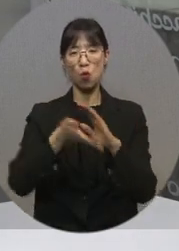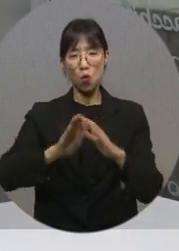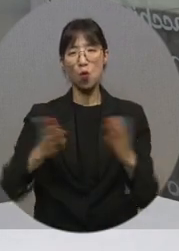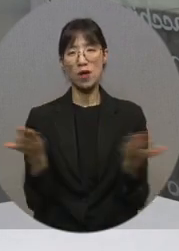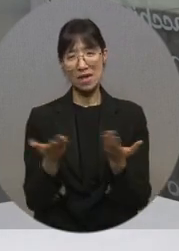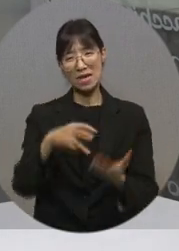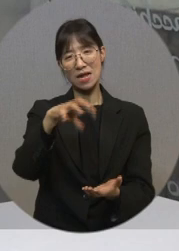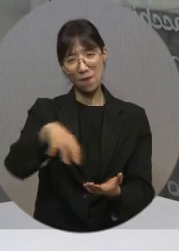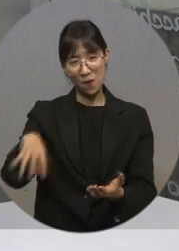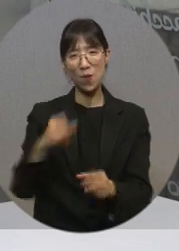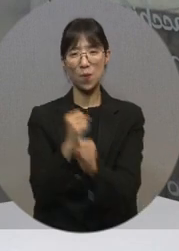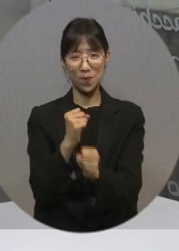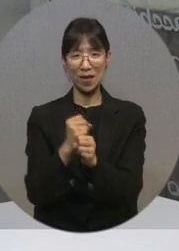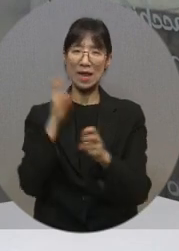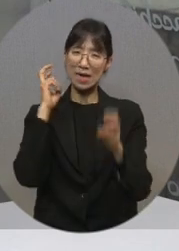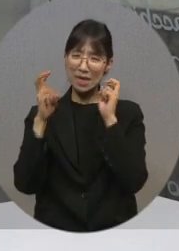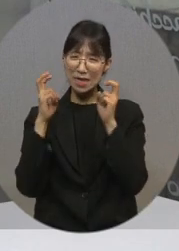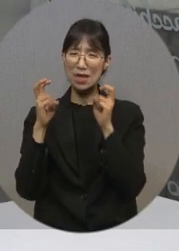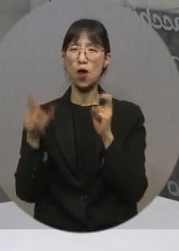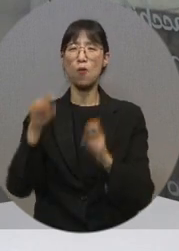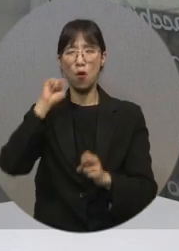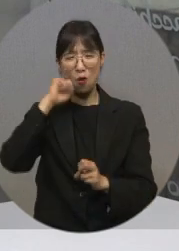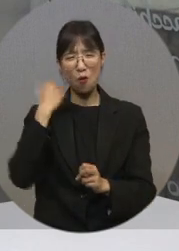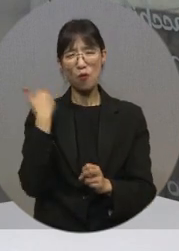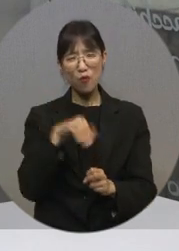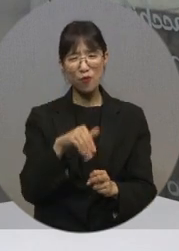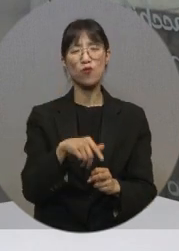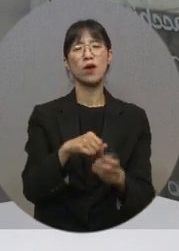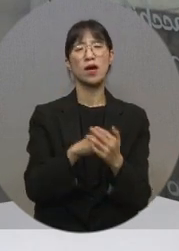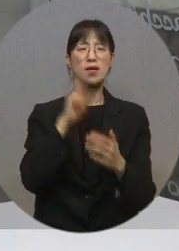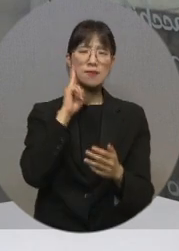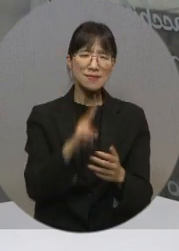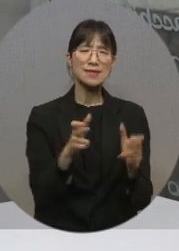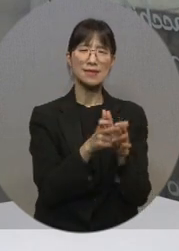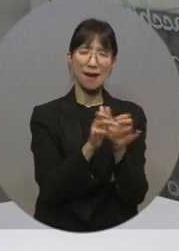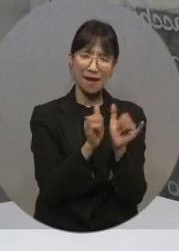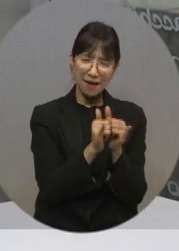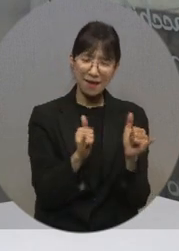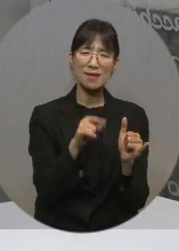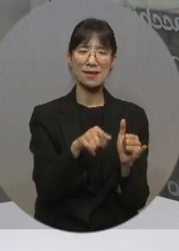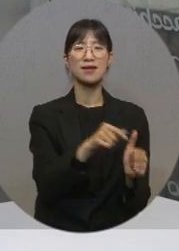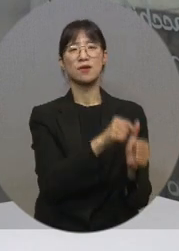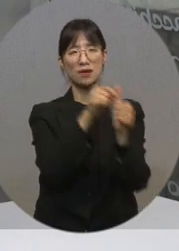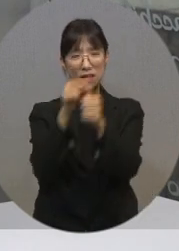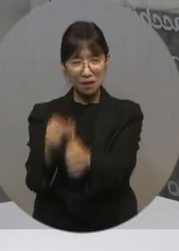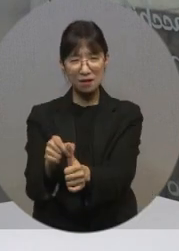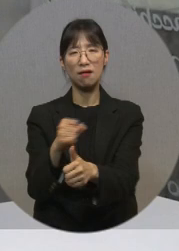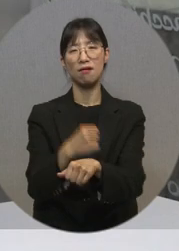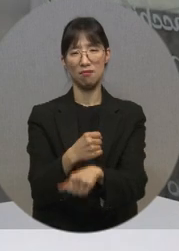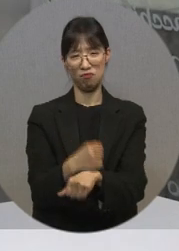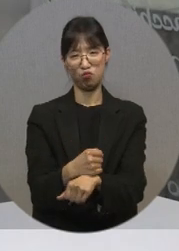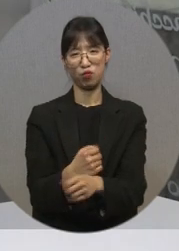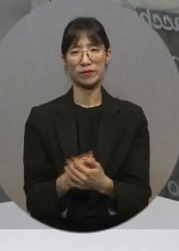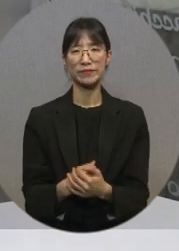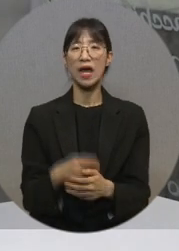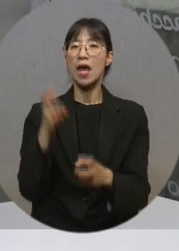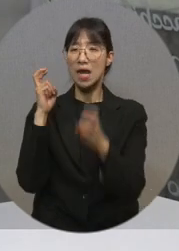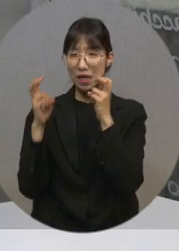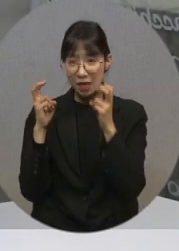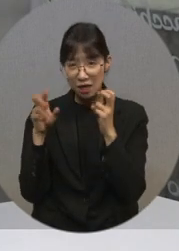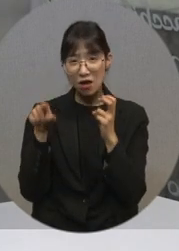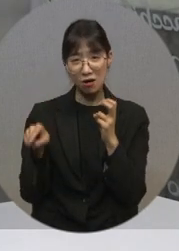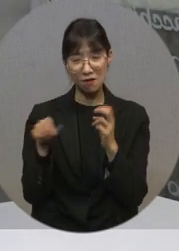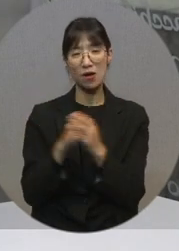일자리를 마련해서 기업이 소화하지 못하는 중증의 장애인 일자리를 만들어내고 발굴하고 이들을 고용해야 할 것이고요.